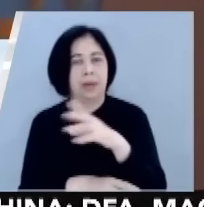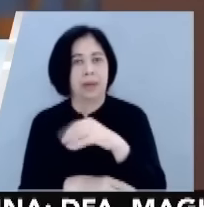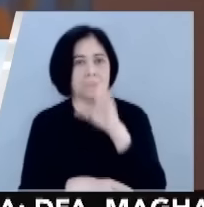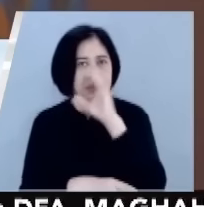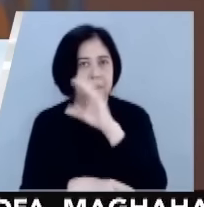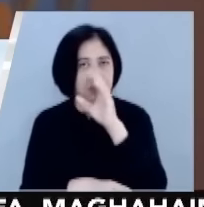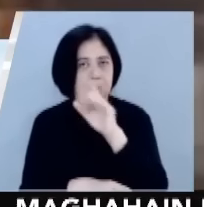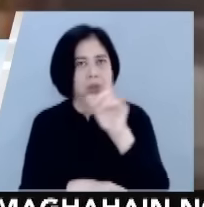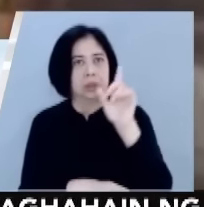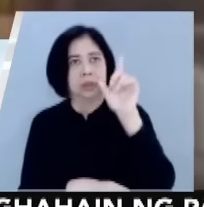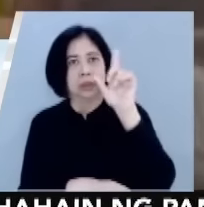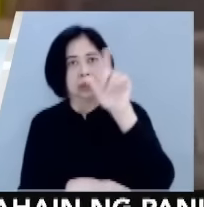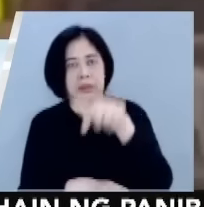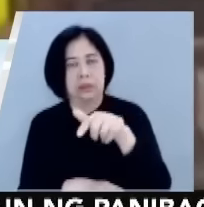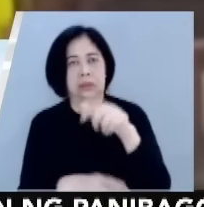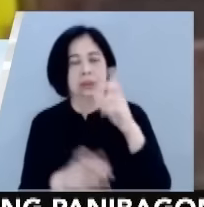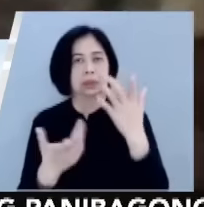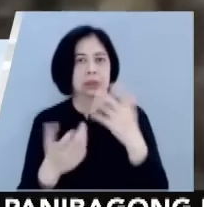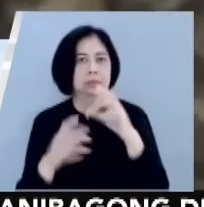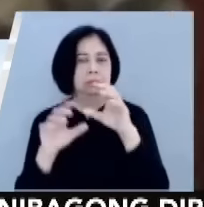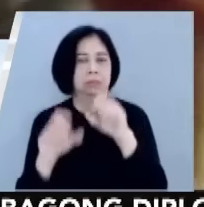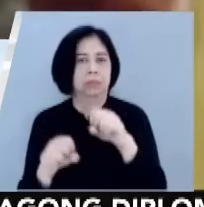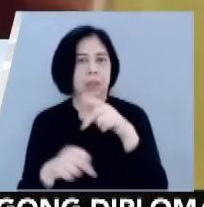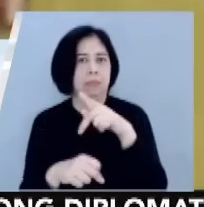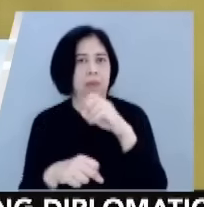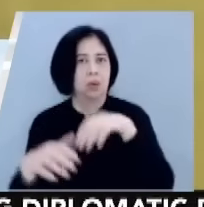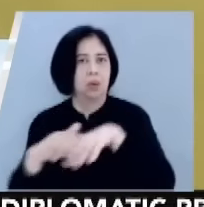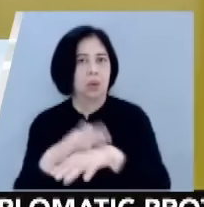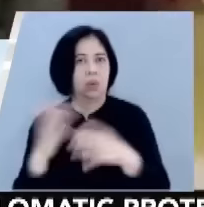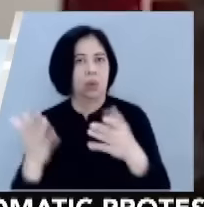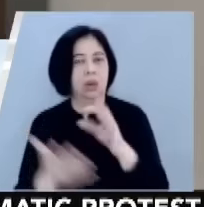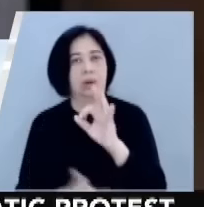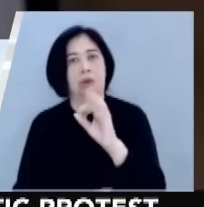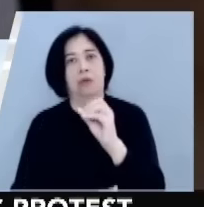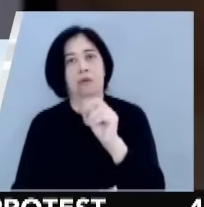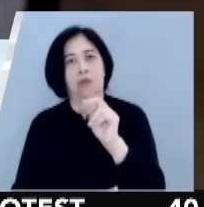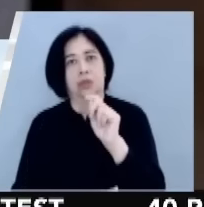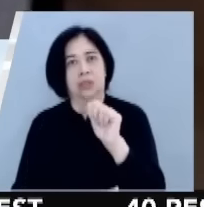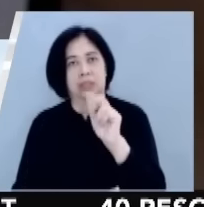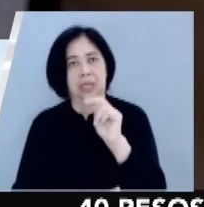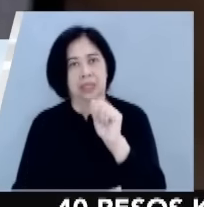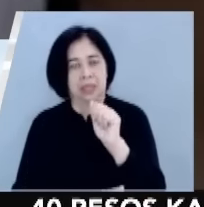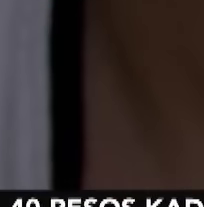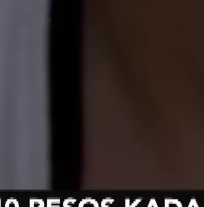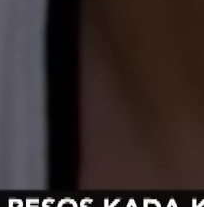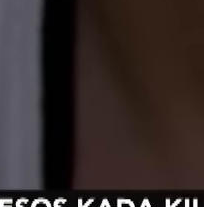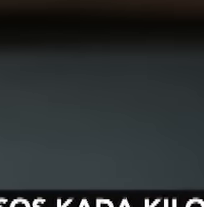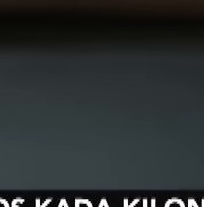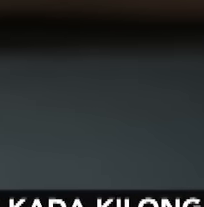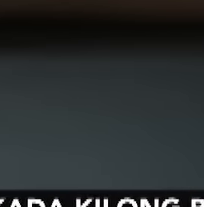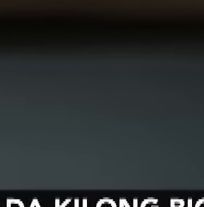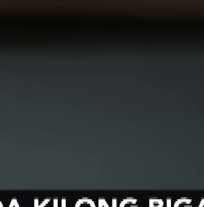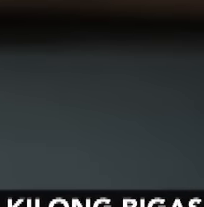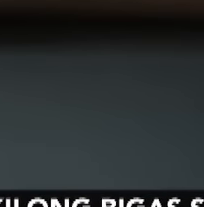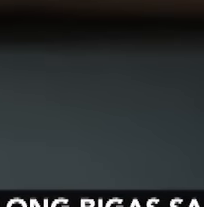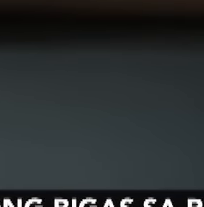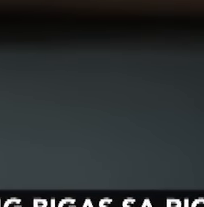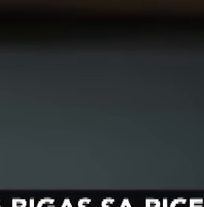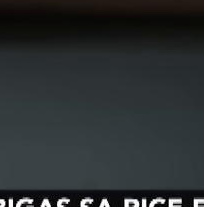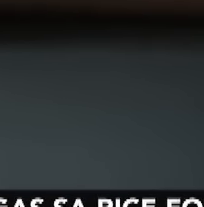sa abutan ng PAOC raid sa Fontana sa Clark, Pampanga. Namom problema ngayon si Lucky dahil wala